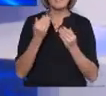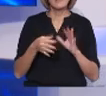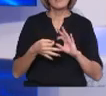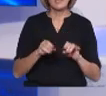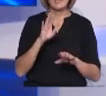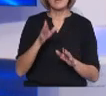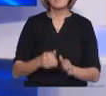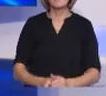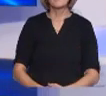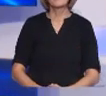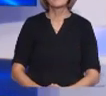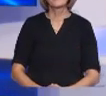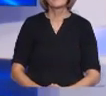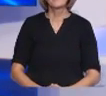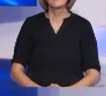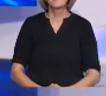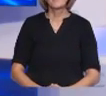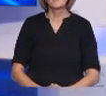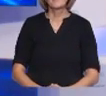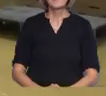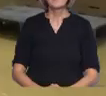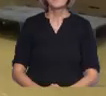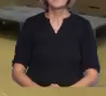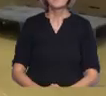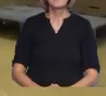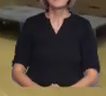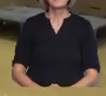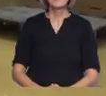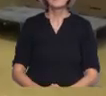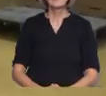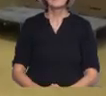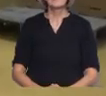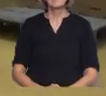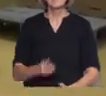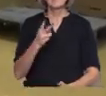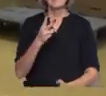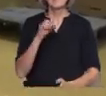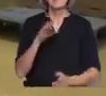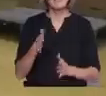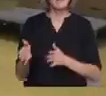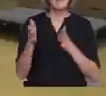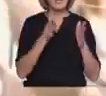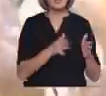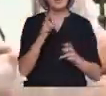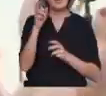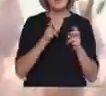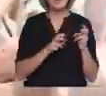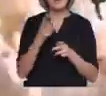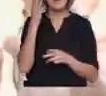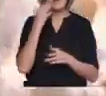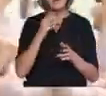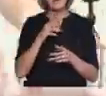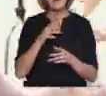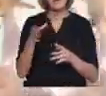человек. Наш корреспондент расскажет подробнее. Прошло уже более 2 лет, как ряд производственных предприятий